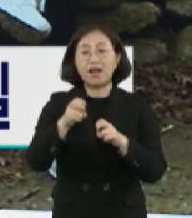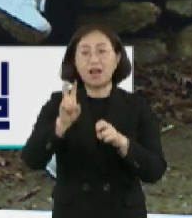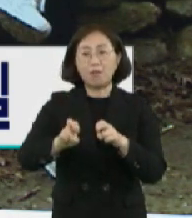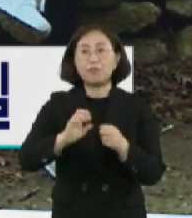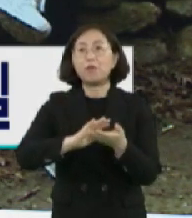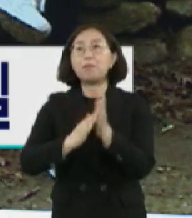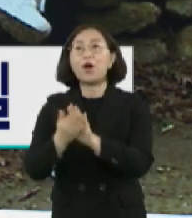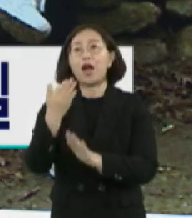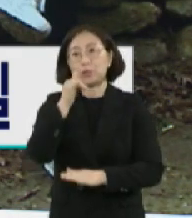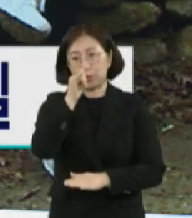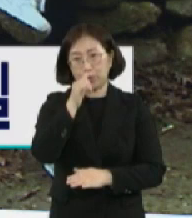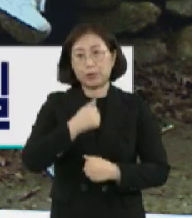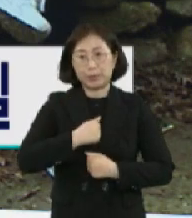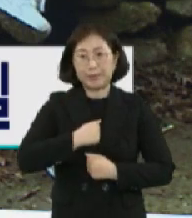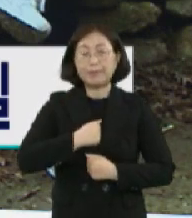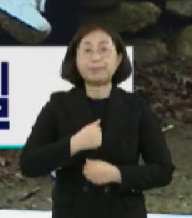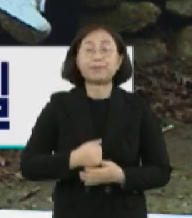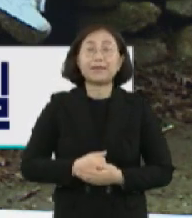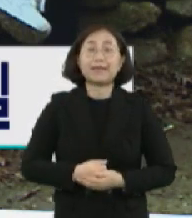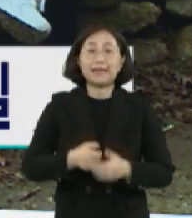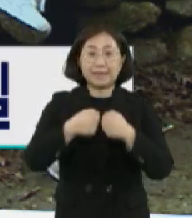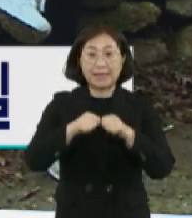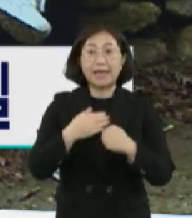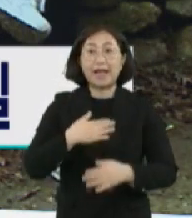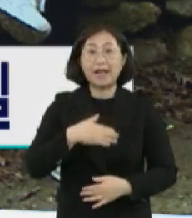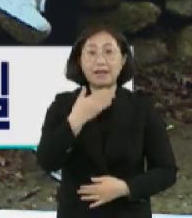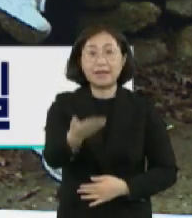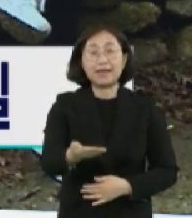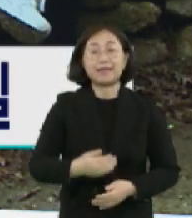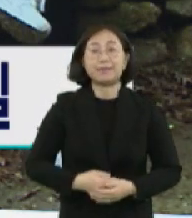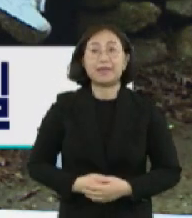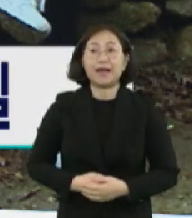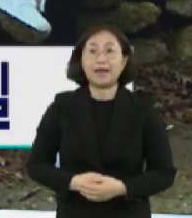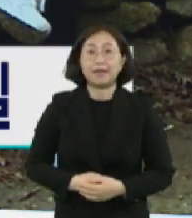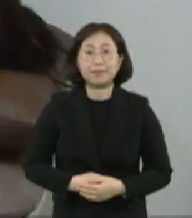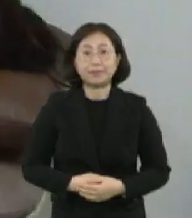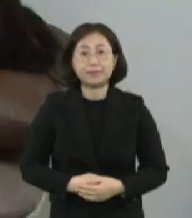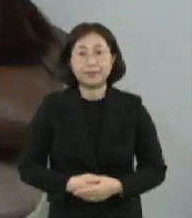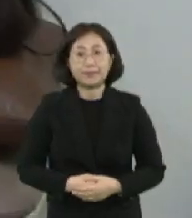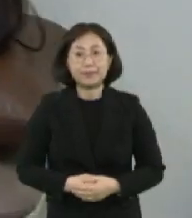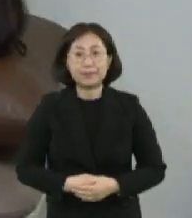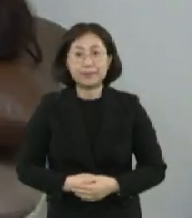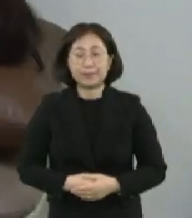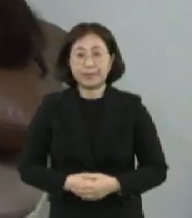이중선 개건의학 전문 기자가 닥터 리포트에서 자세히 알려드립니다.